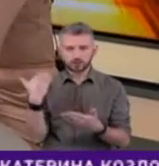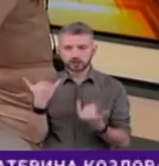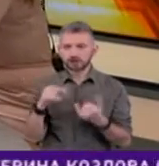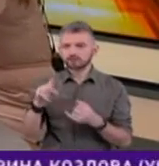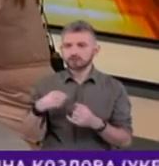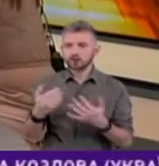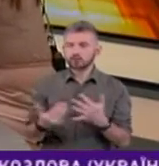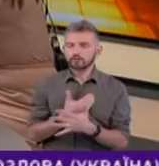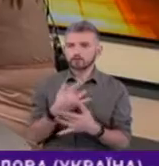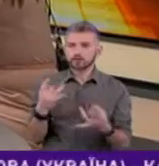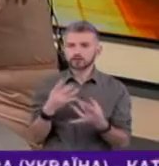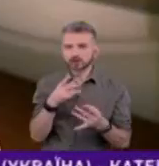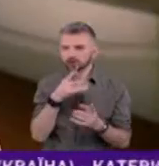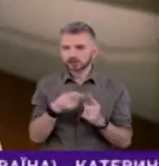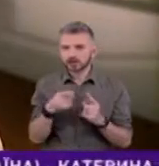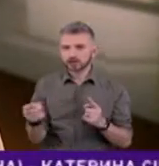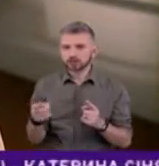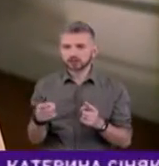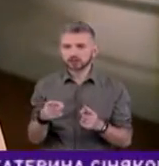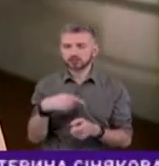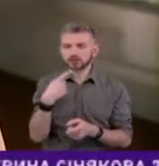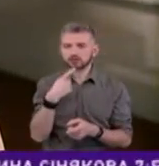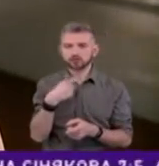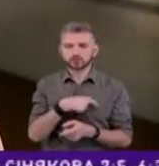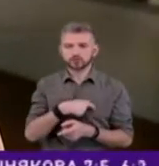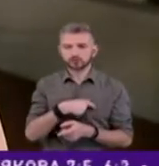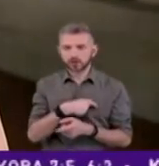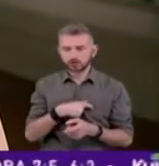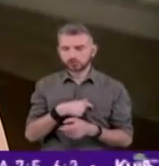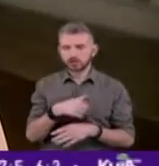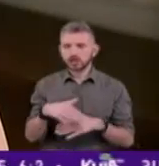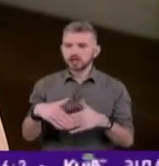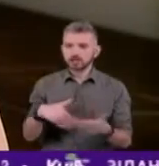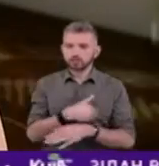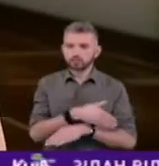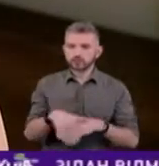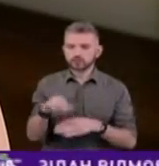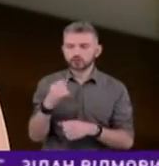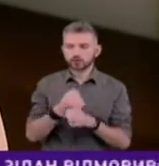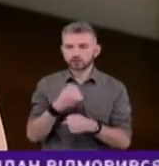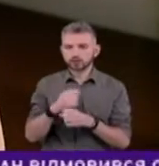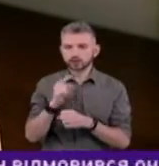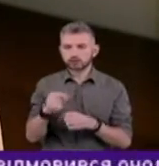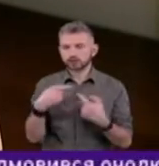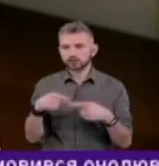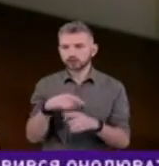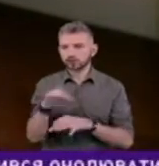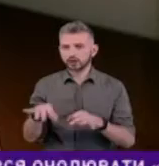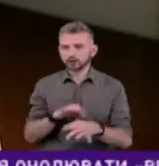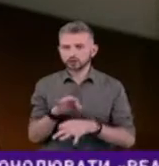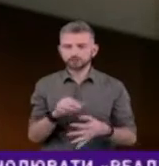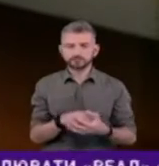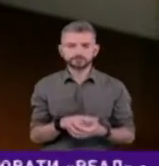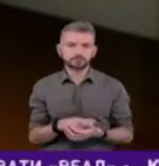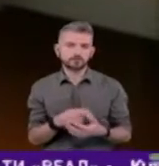нового. Розкажіть, які терміни називають депутатам Лівого берегу з приводу розробки цього альтернативного проєкту. Прошу.